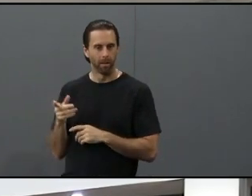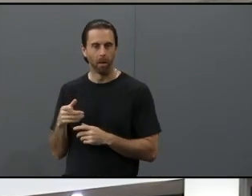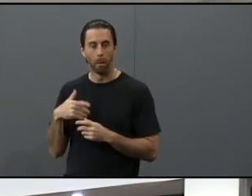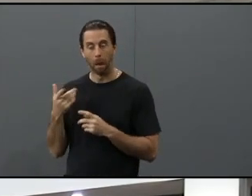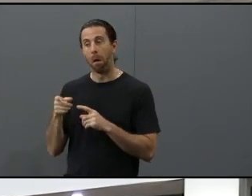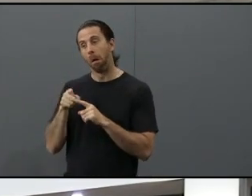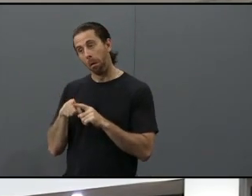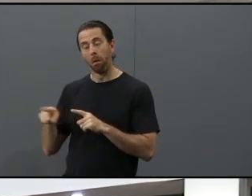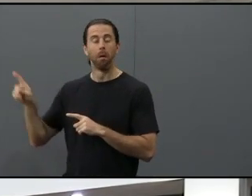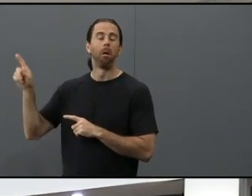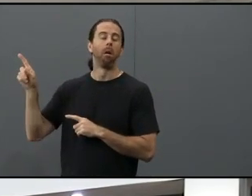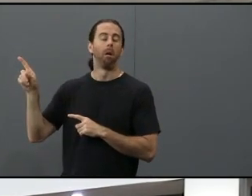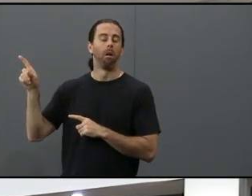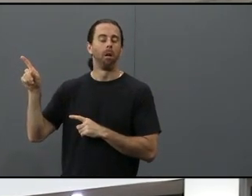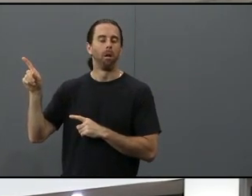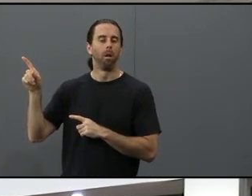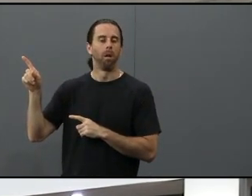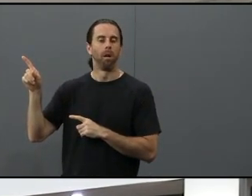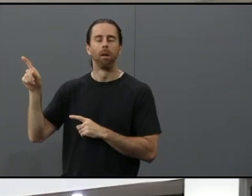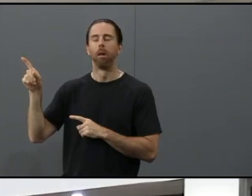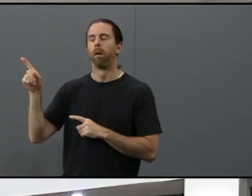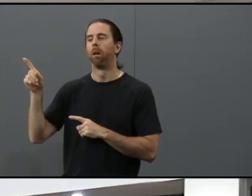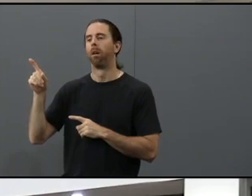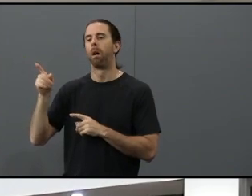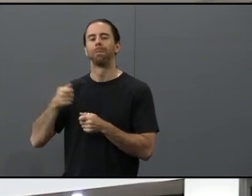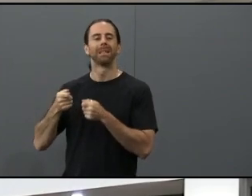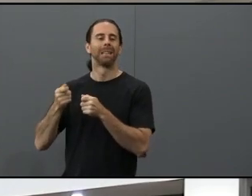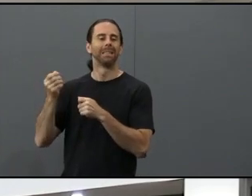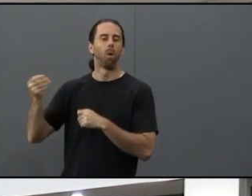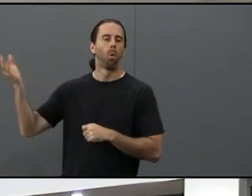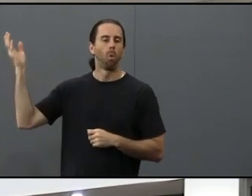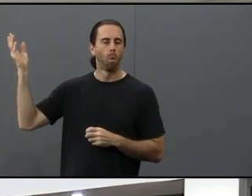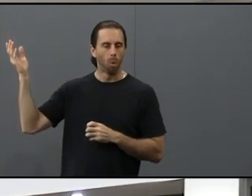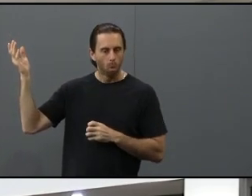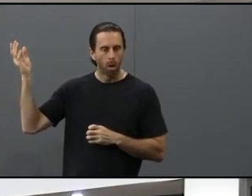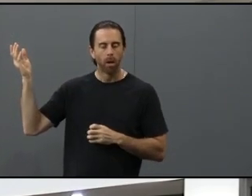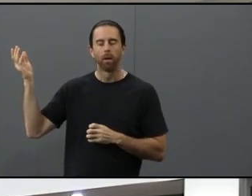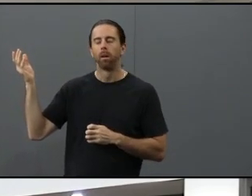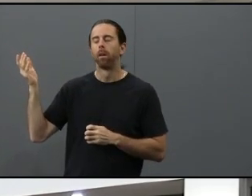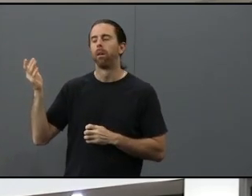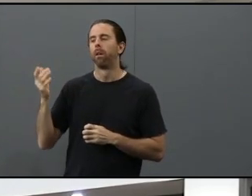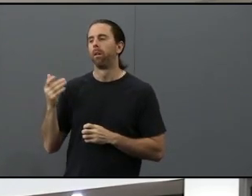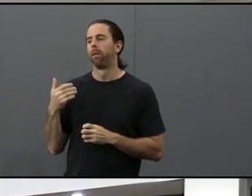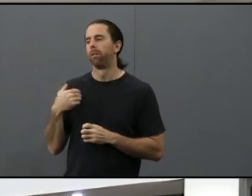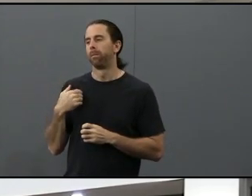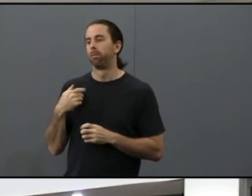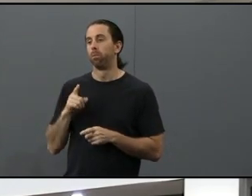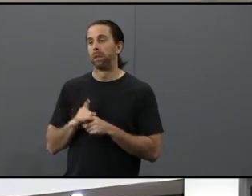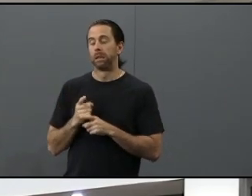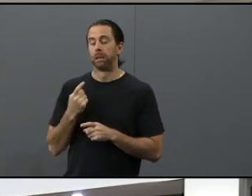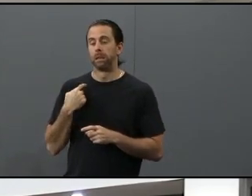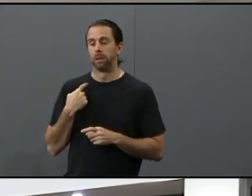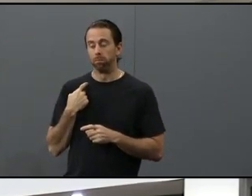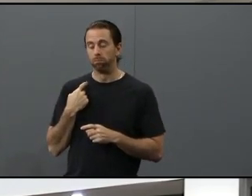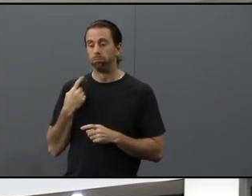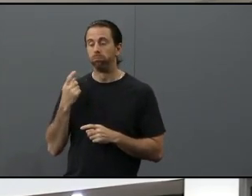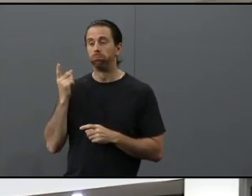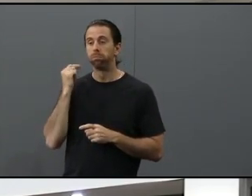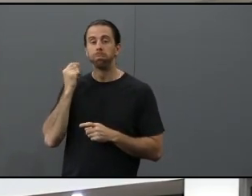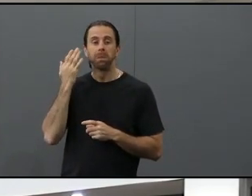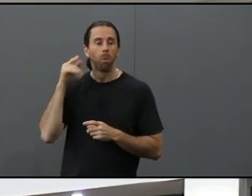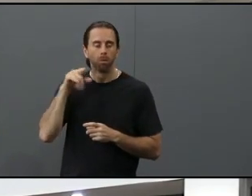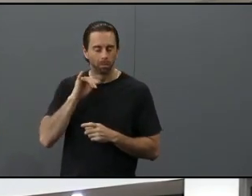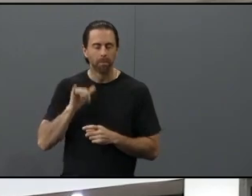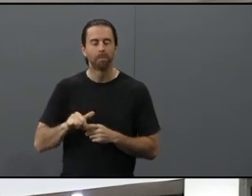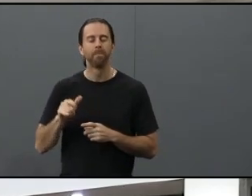allait au niveau du euh de de l'administration euh j'étais à même de constater là pour ceux qui savent pas c'est